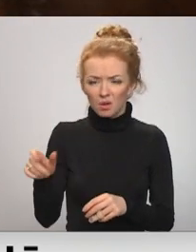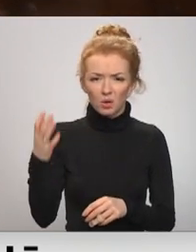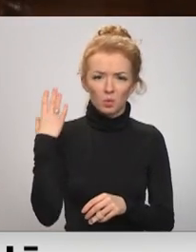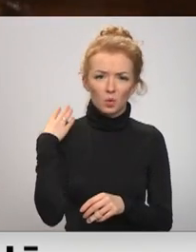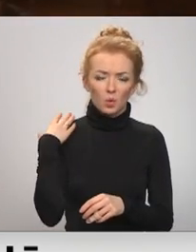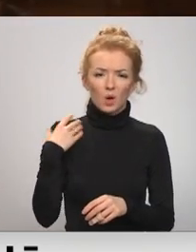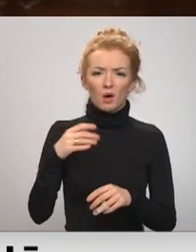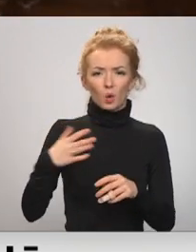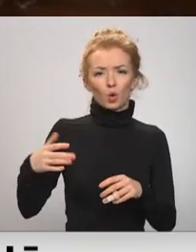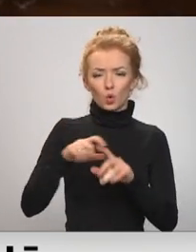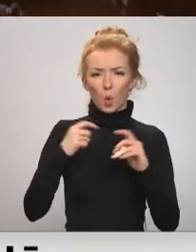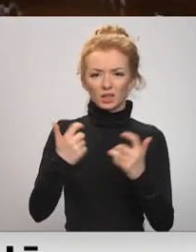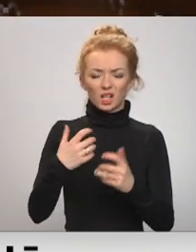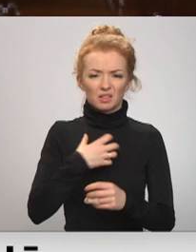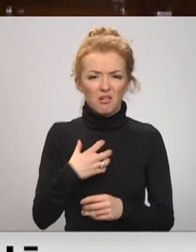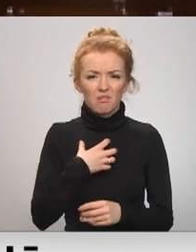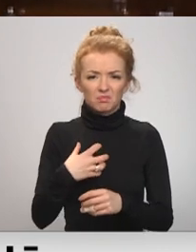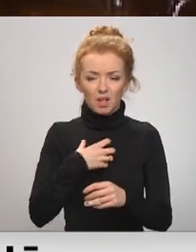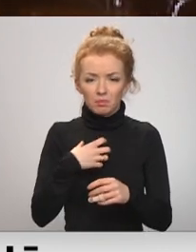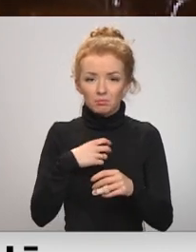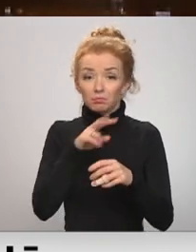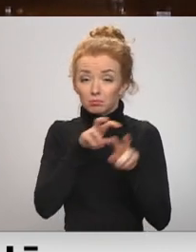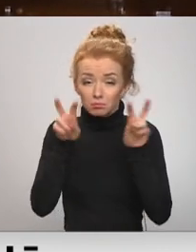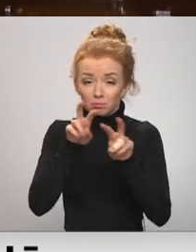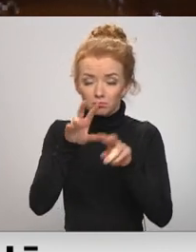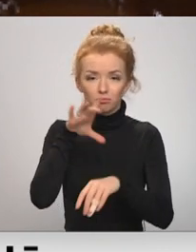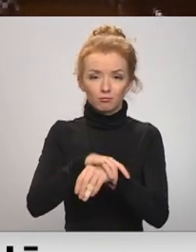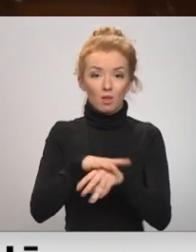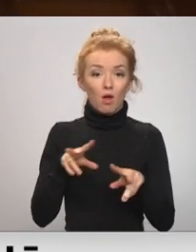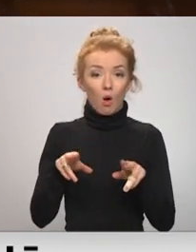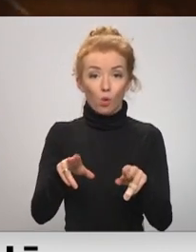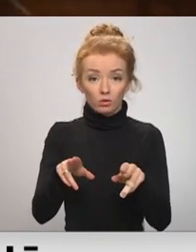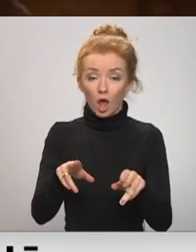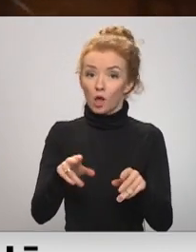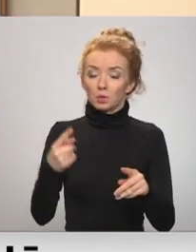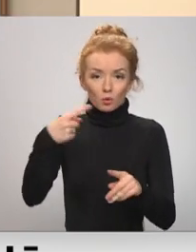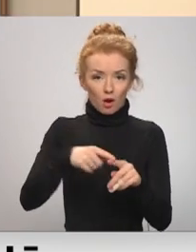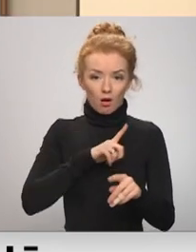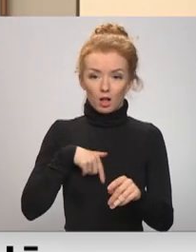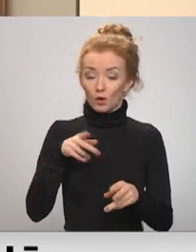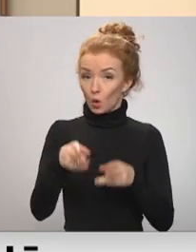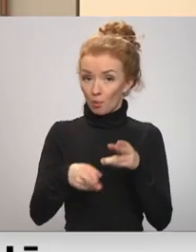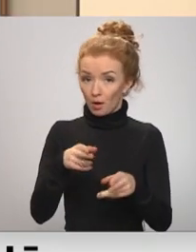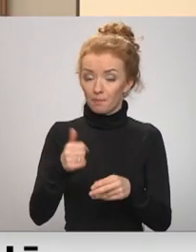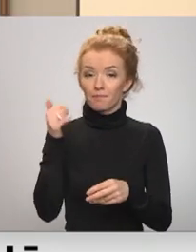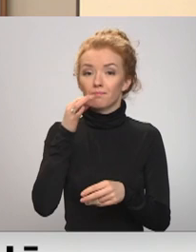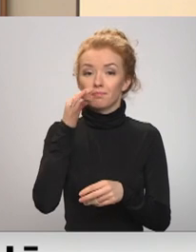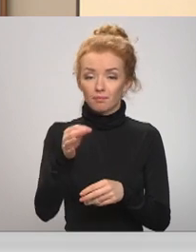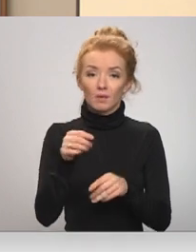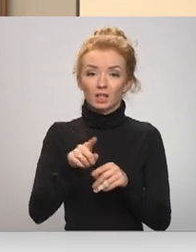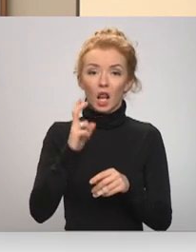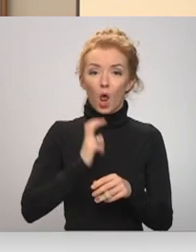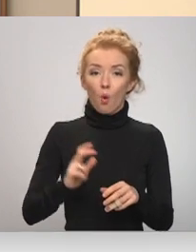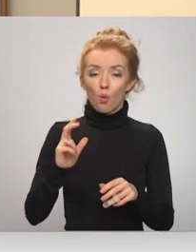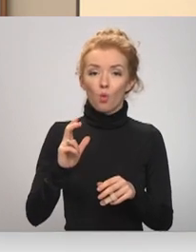sāpēm jostas daļā. Izmeklējumos tika atklāts audzējs, kuru Latvijā līdz šim neoperēja. Apstiprināts, ka tā ir chondrosarkoma,